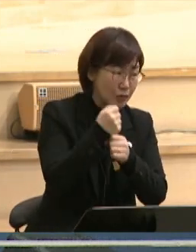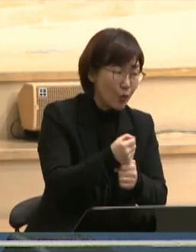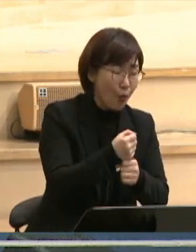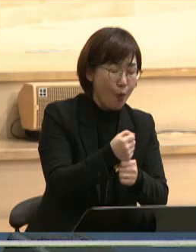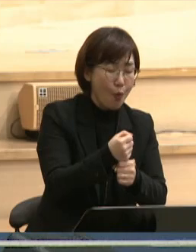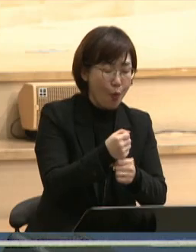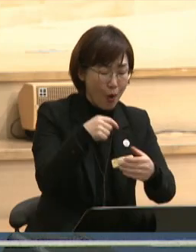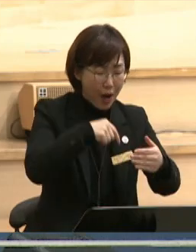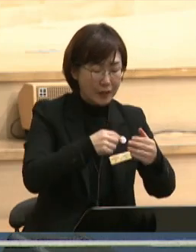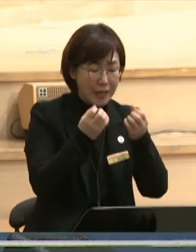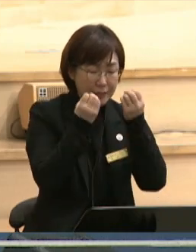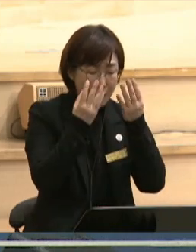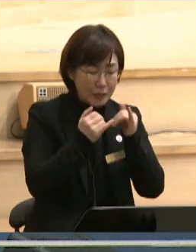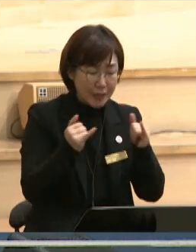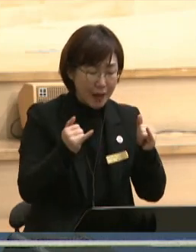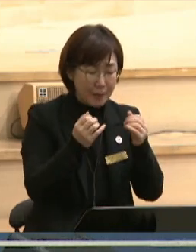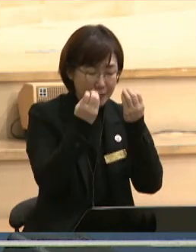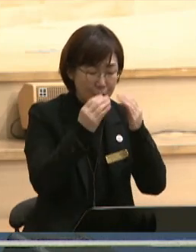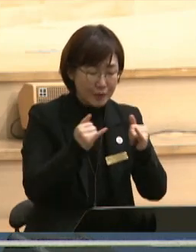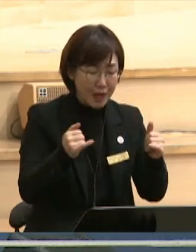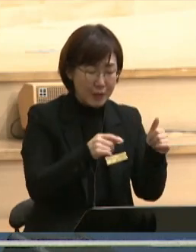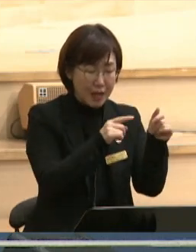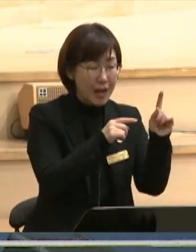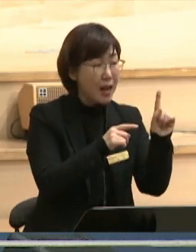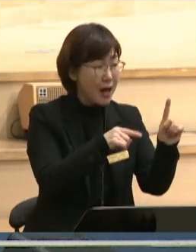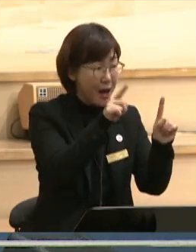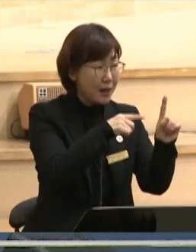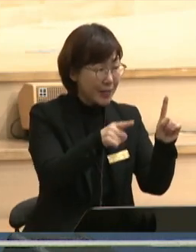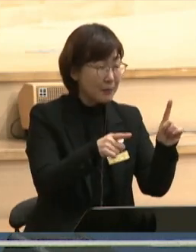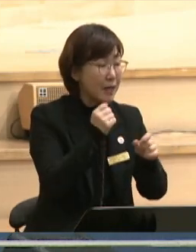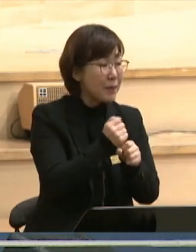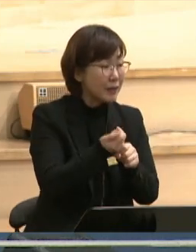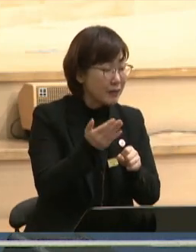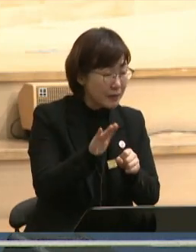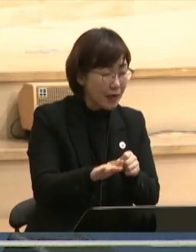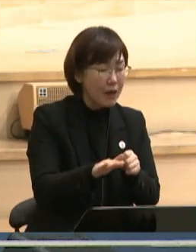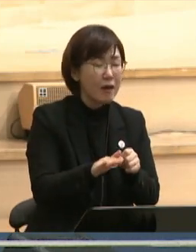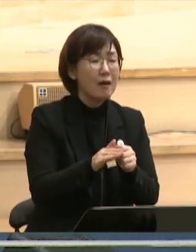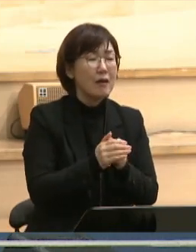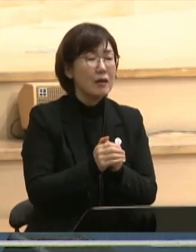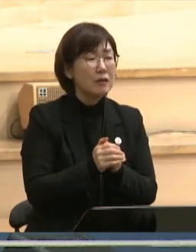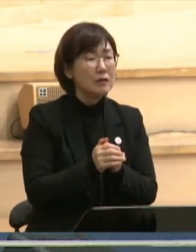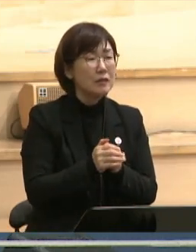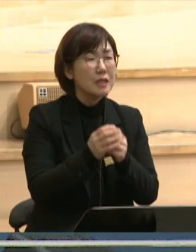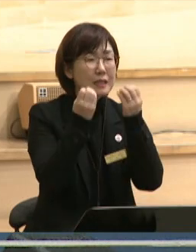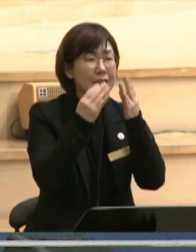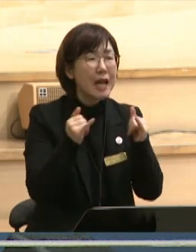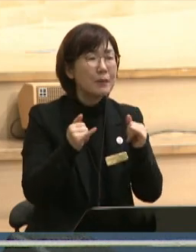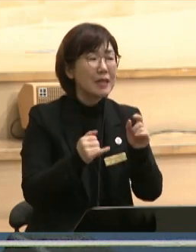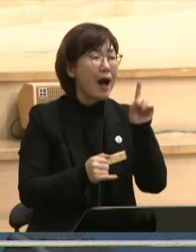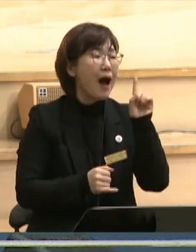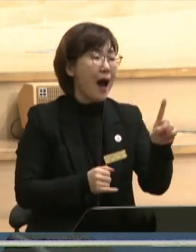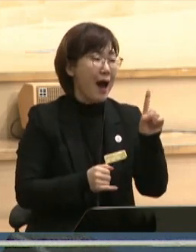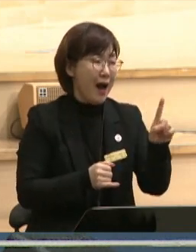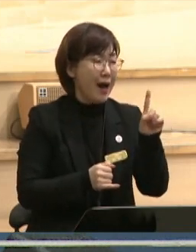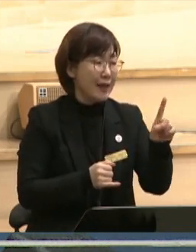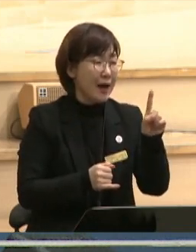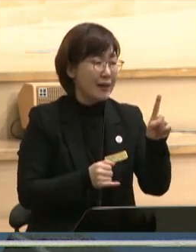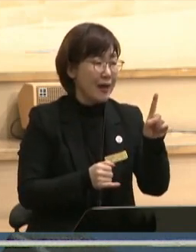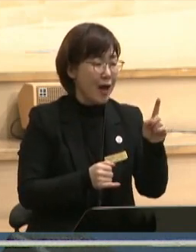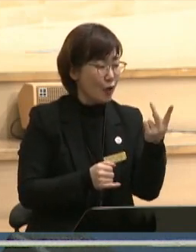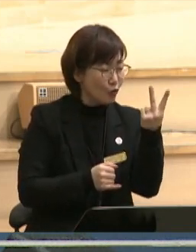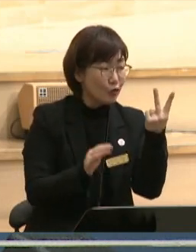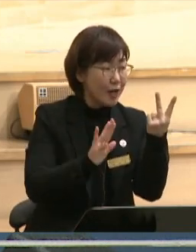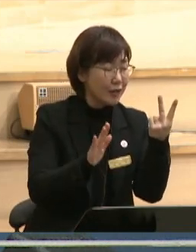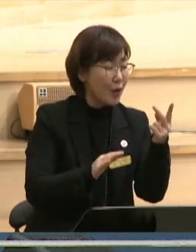만들었는데 새로운 사람을 만들었어요 근데 그 세 사람은 한 세 사람이에요 한 사람이에요 한